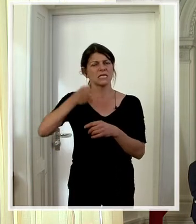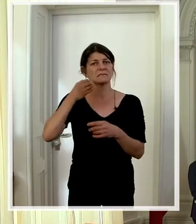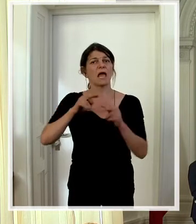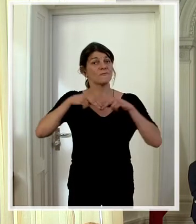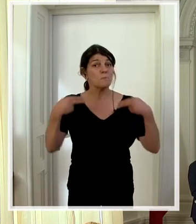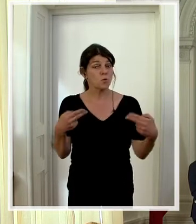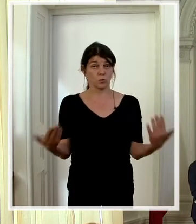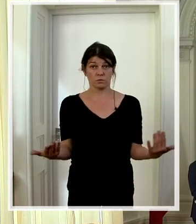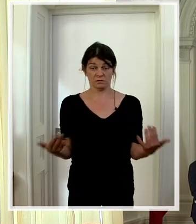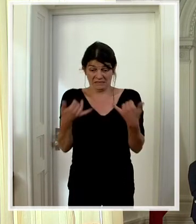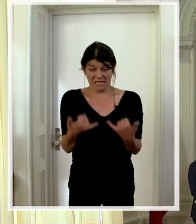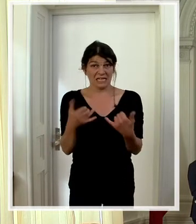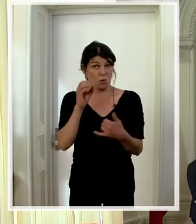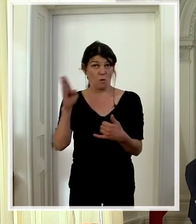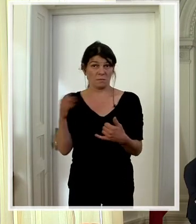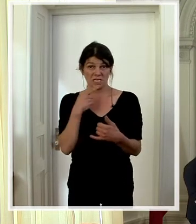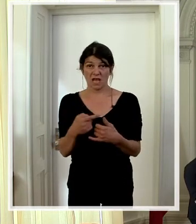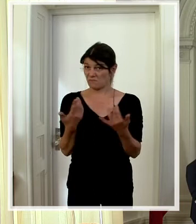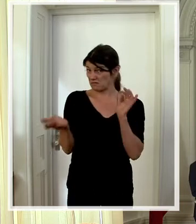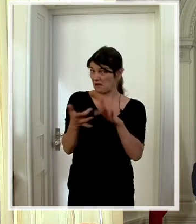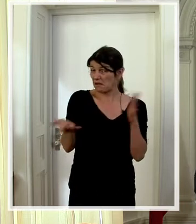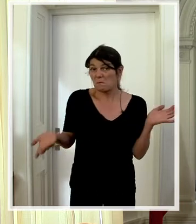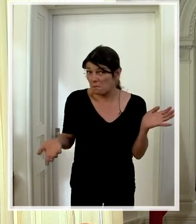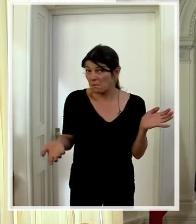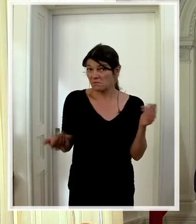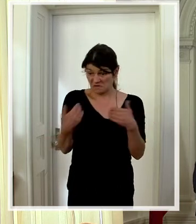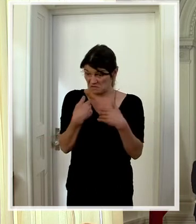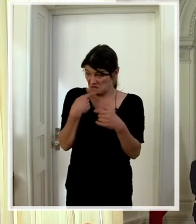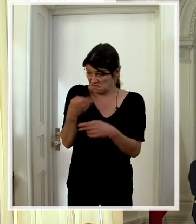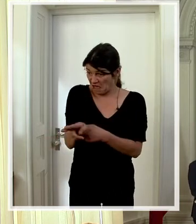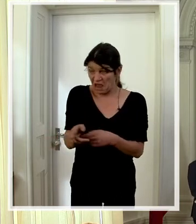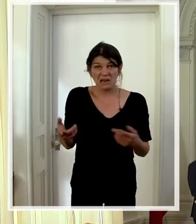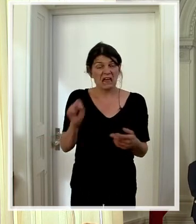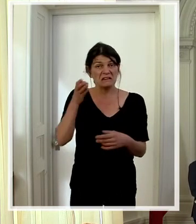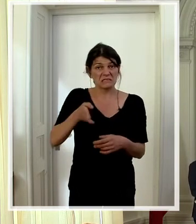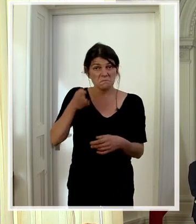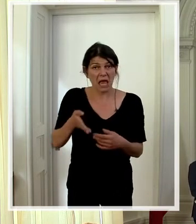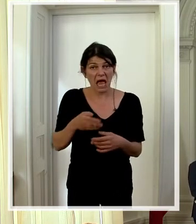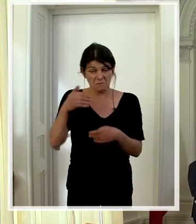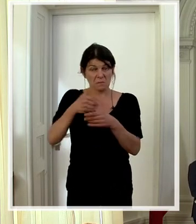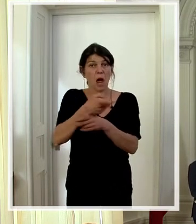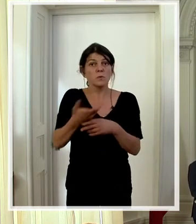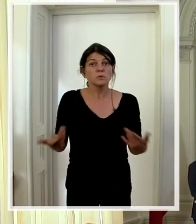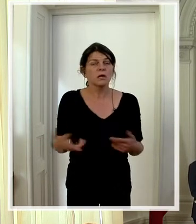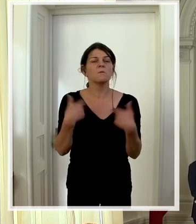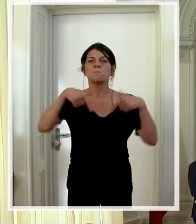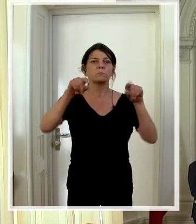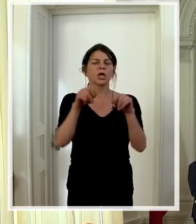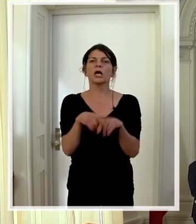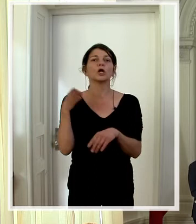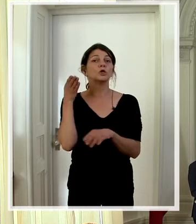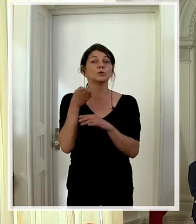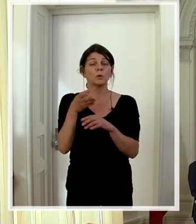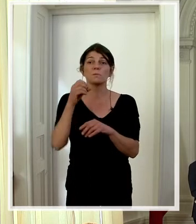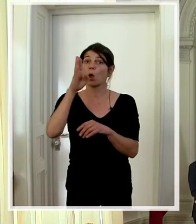S-Bahn-Verbund. Was spricht dort dagegen? Respektive, wenn wir Nein sagen zur S-Bahn am 30. August, dann fährt der Zug mit der ÖBB